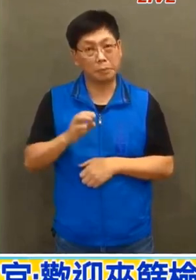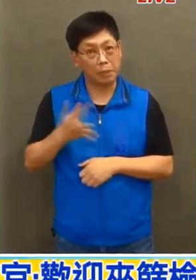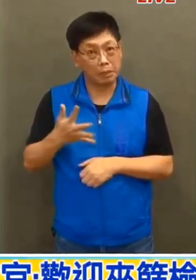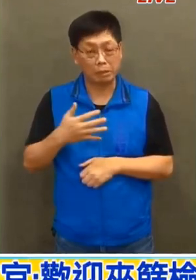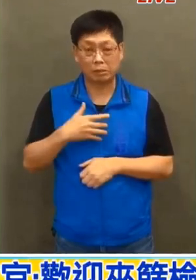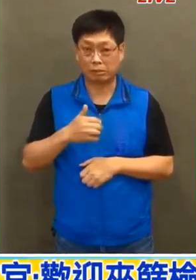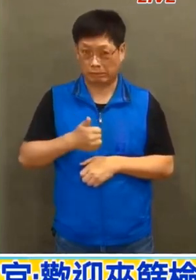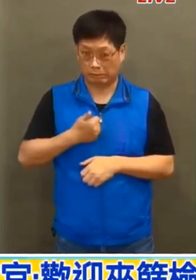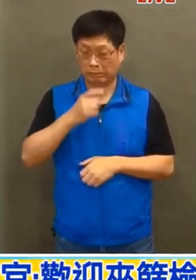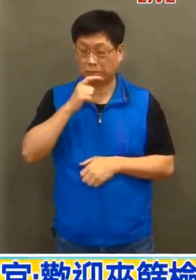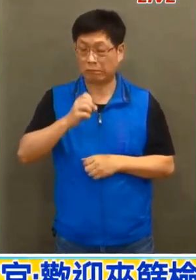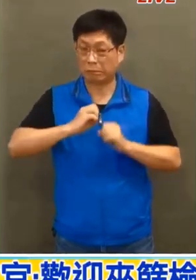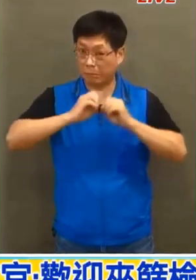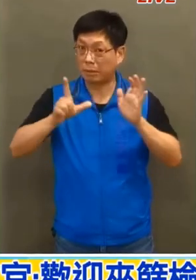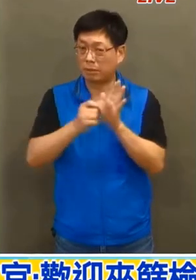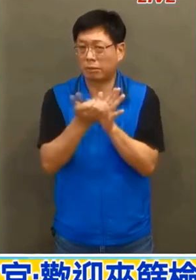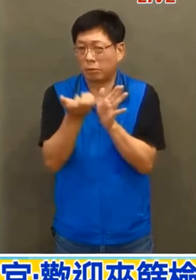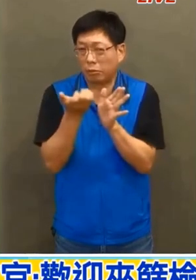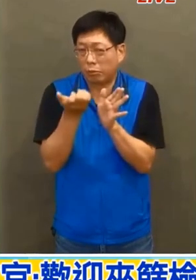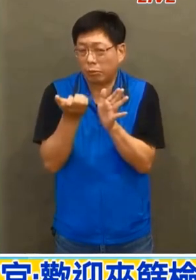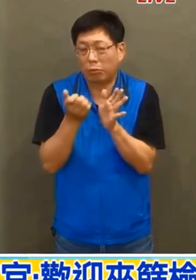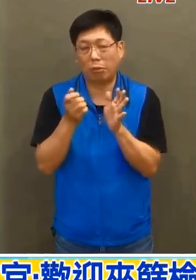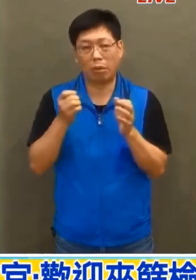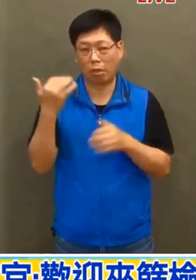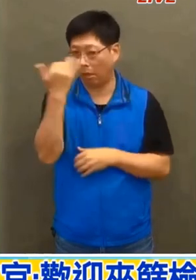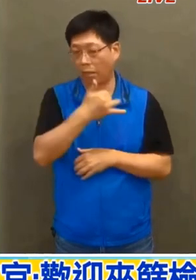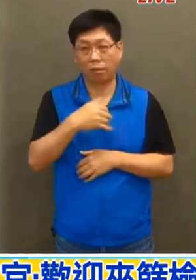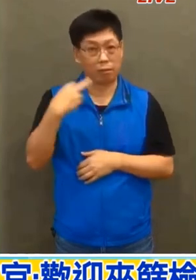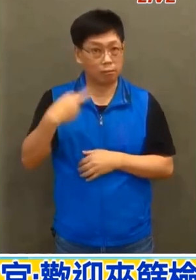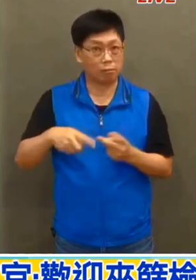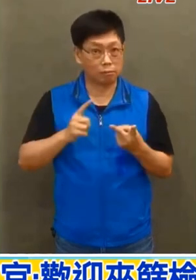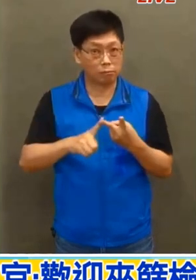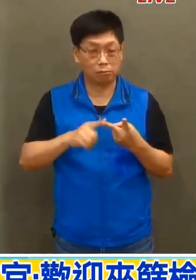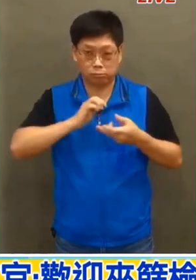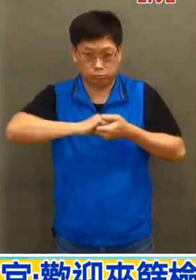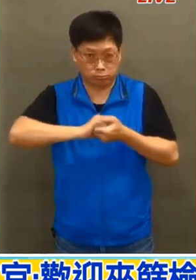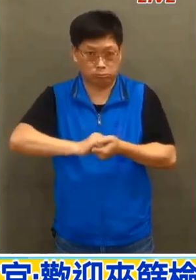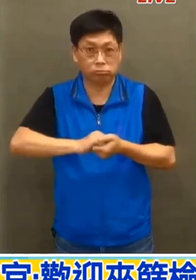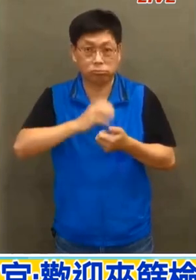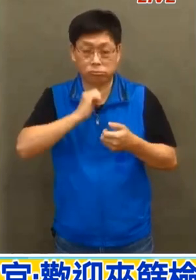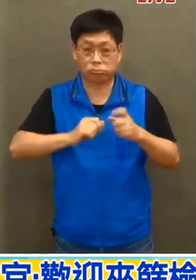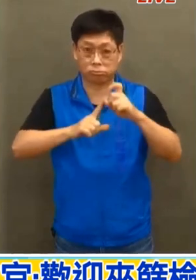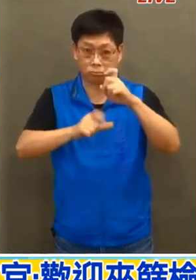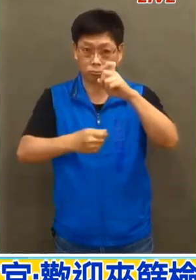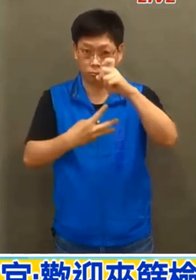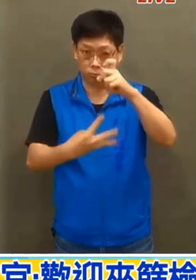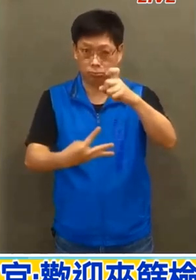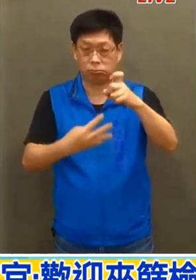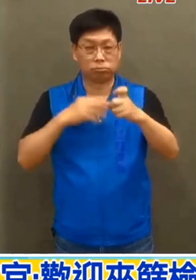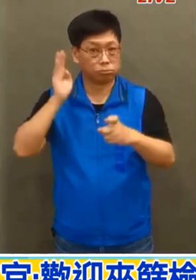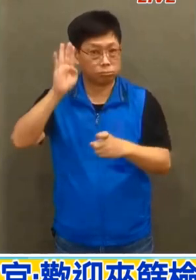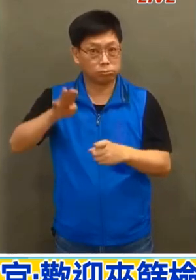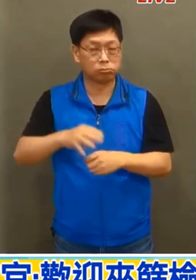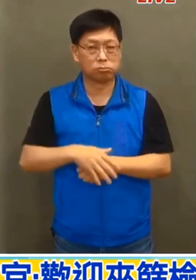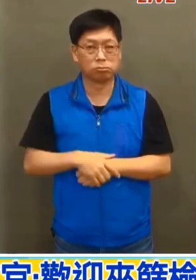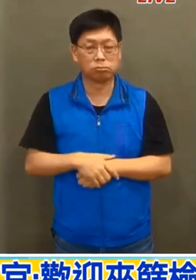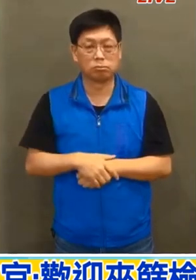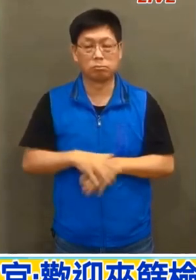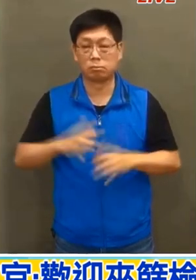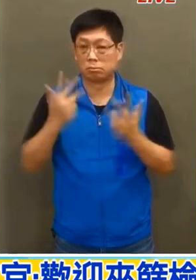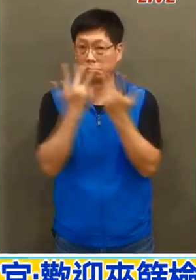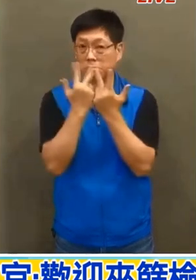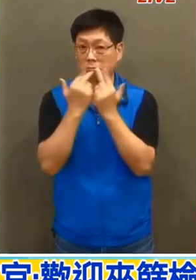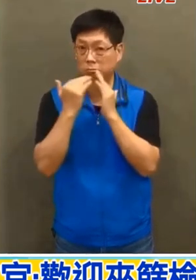公布的时间刚刚才公布，同时是决定在10月4号以后，所以新北